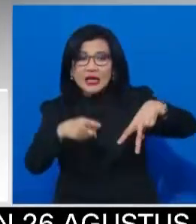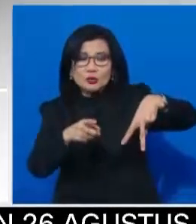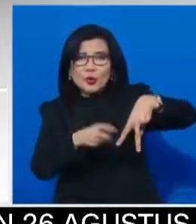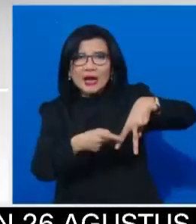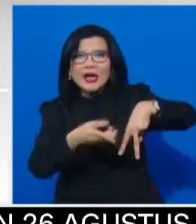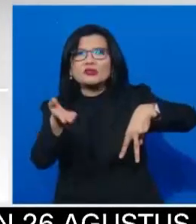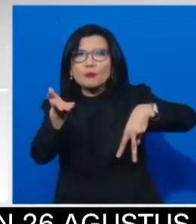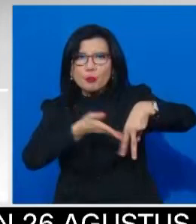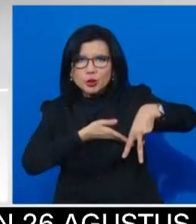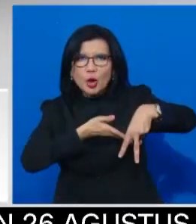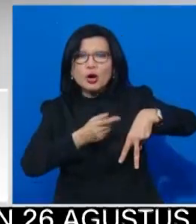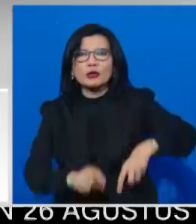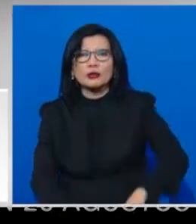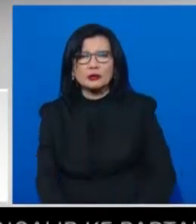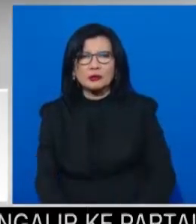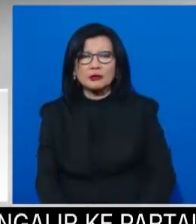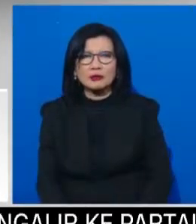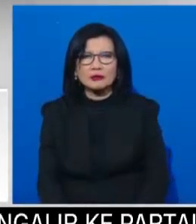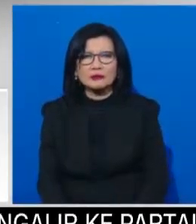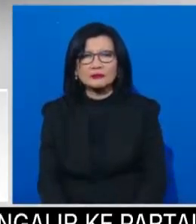Nabila harus diamputasi.